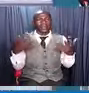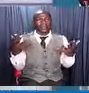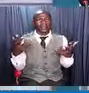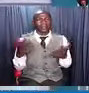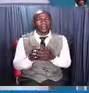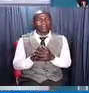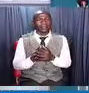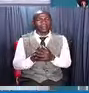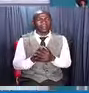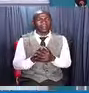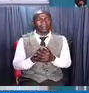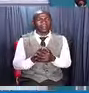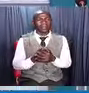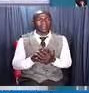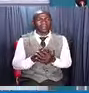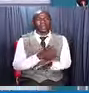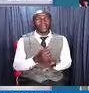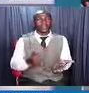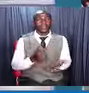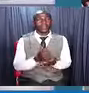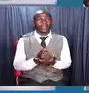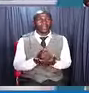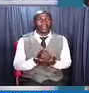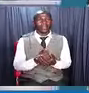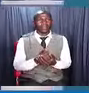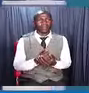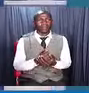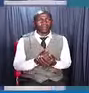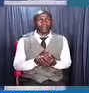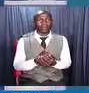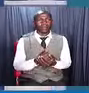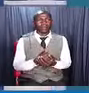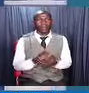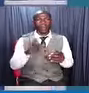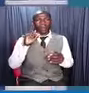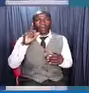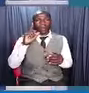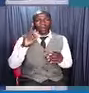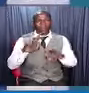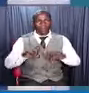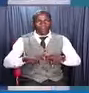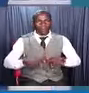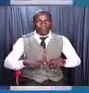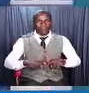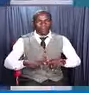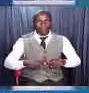Hallelujah. Hallelujah. Amen. Amen. Mtu aliyeka. One was